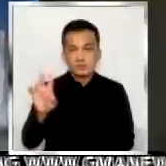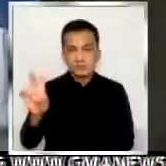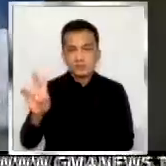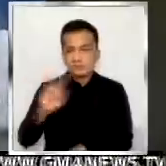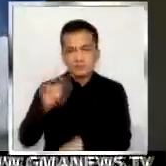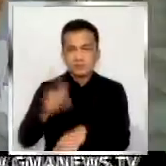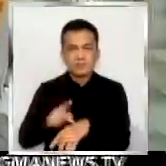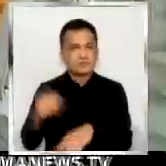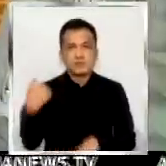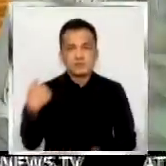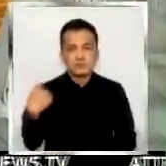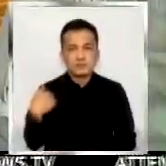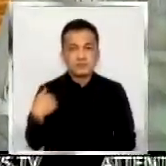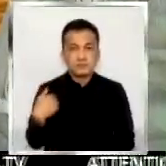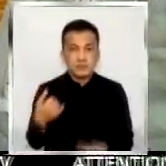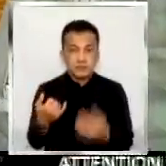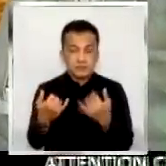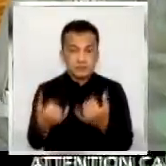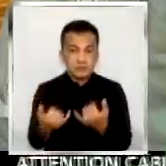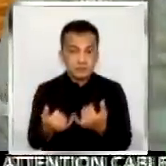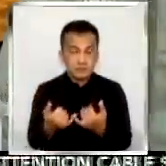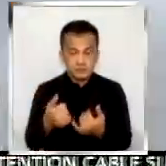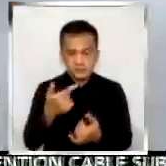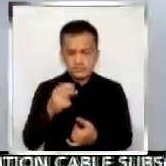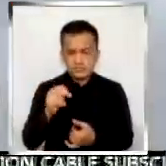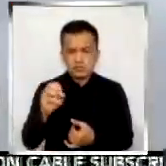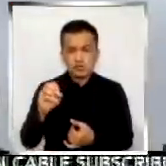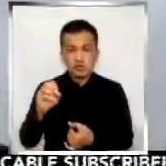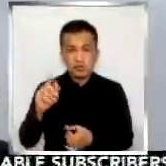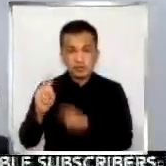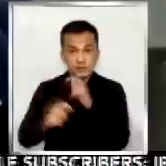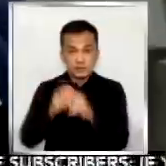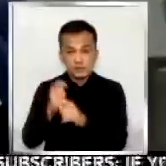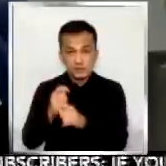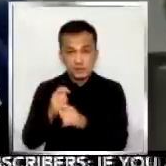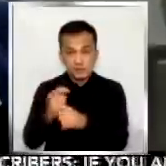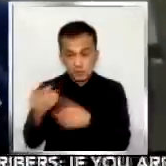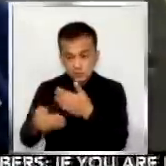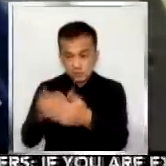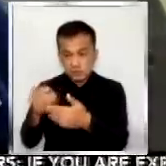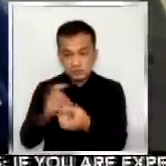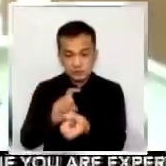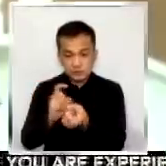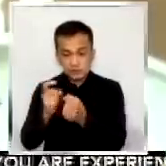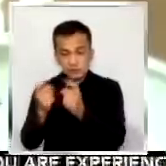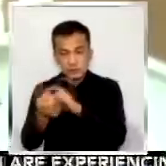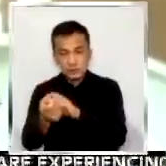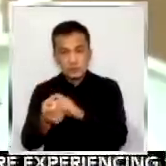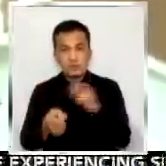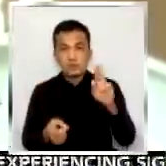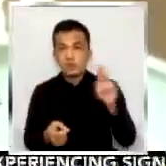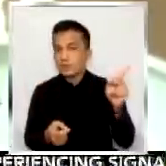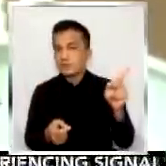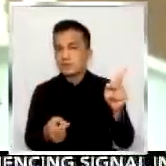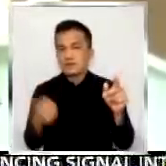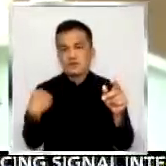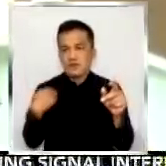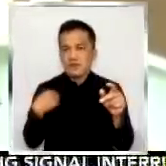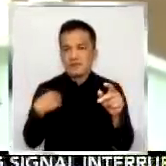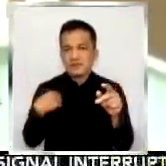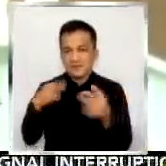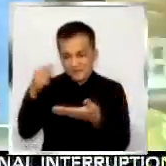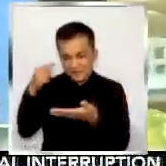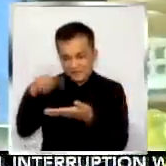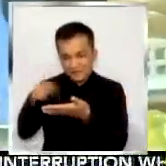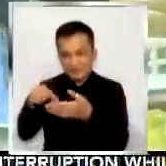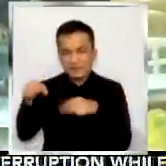distinct genotype, kumbaga yung sequence of mutations doon sa UK, hindi pa naman natin nakikita sa mga samples